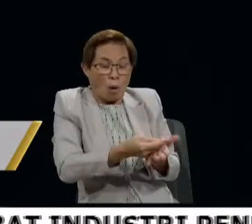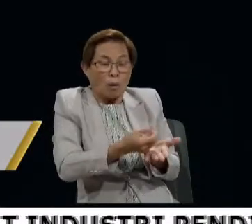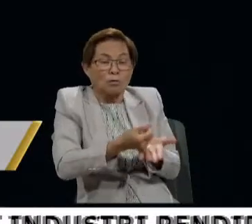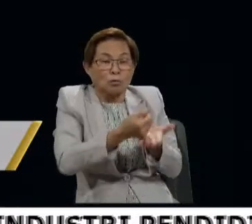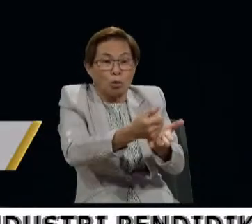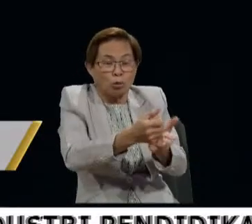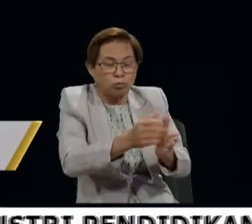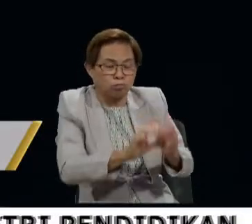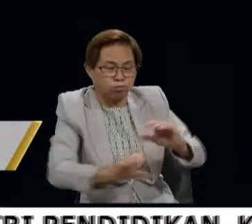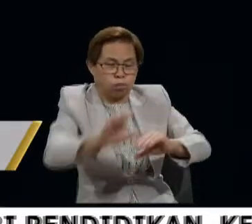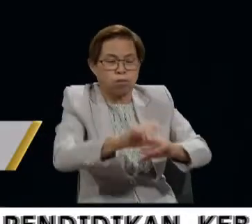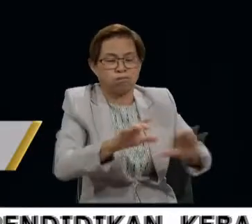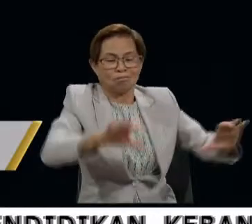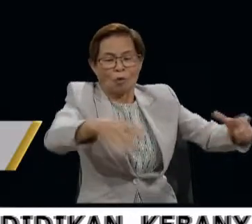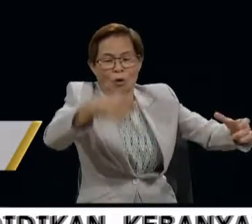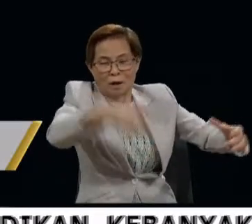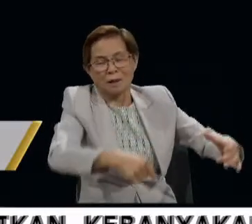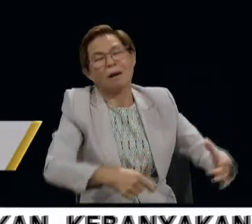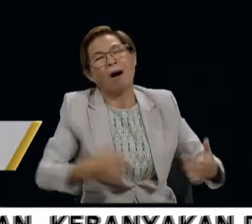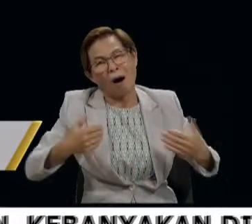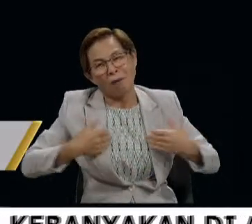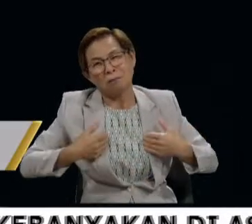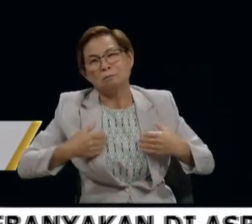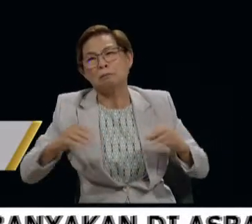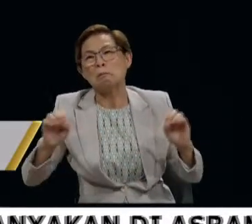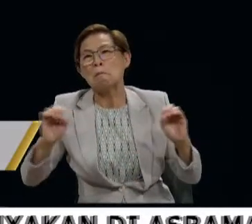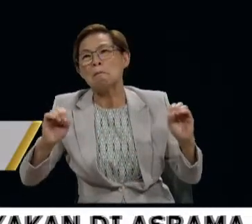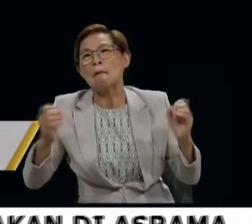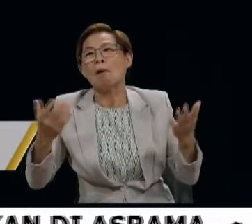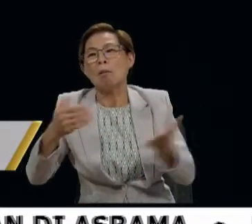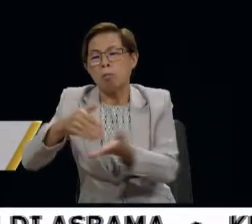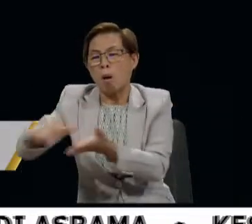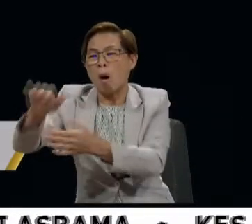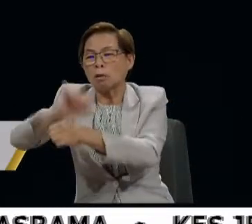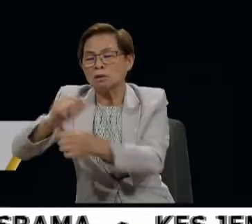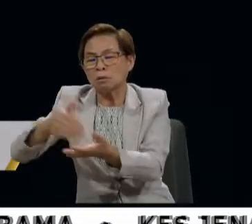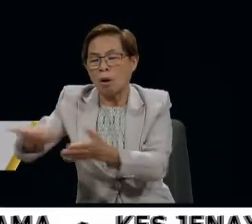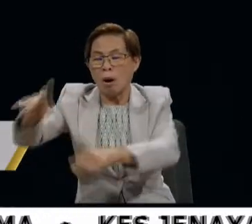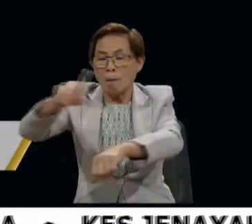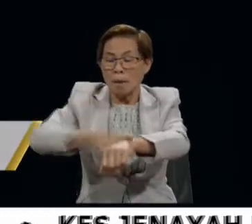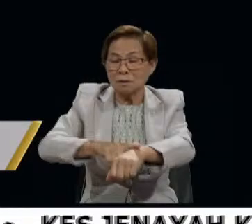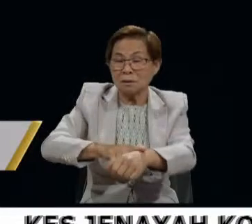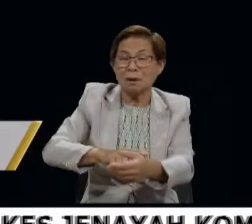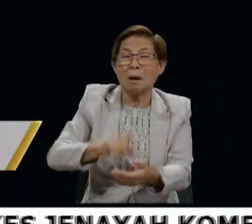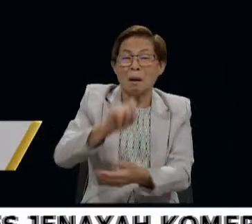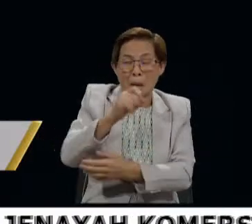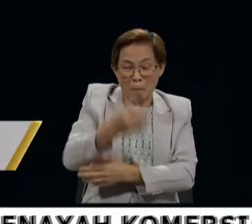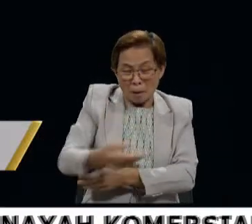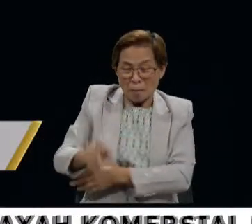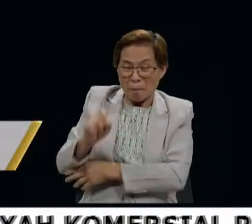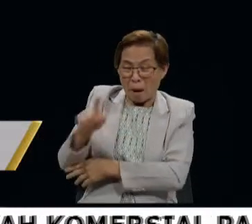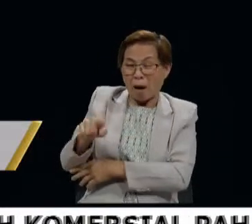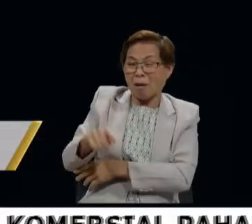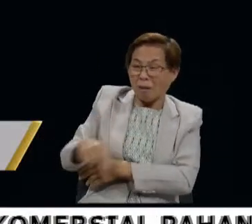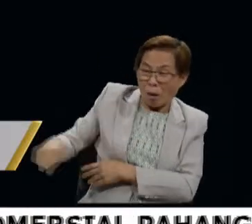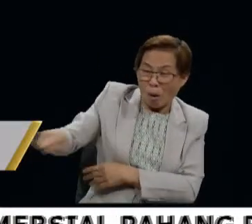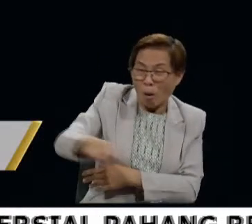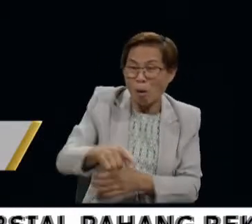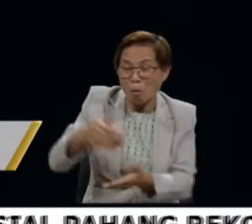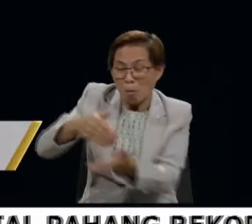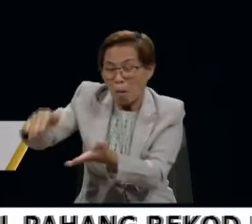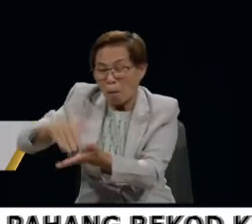yang paling terkesan dengan kehilangan pekerjaan dan sebagainya dan kemudiannya semasa inflasi seperti ini mereka juga yang berdepan dengan